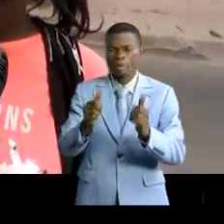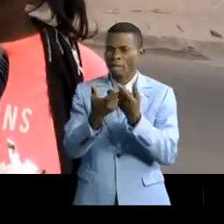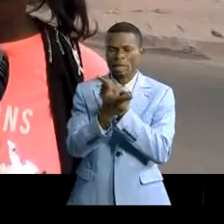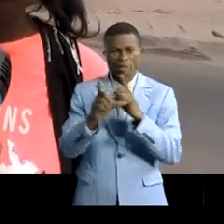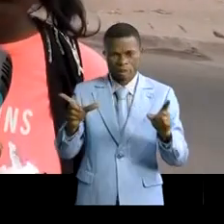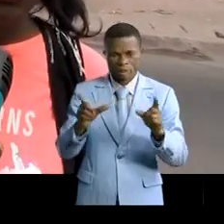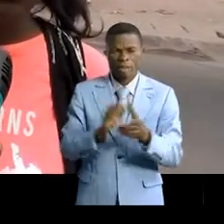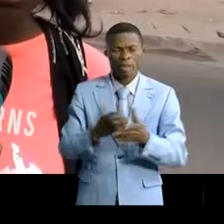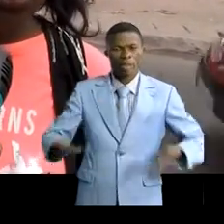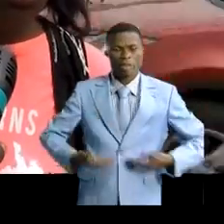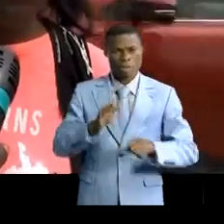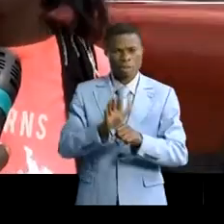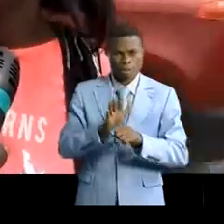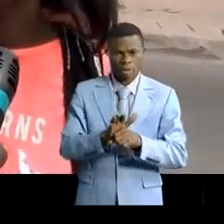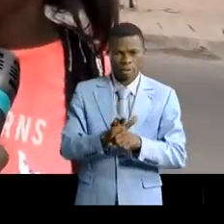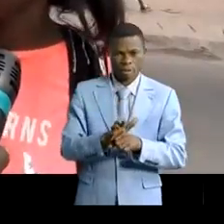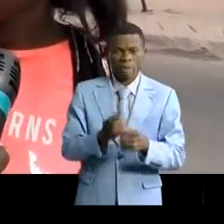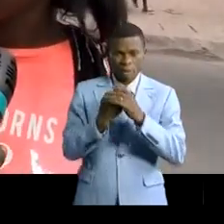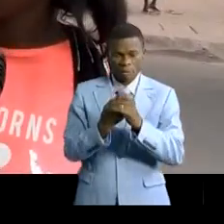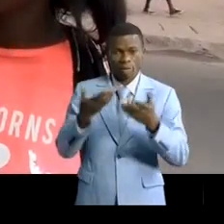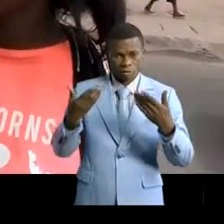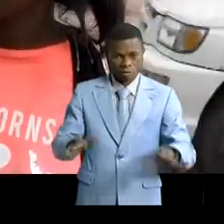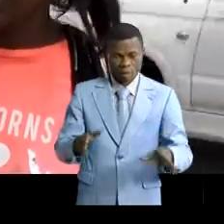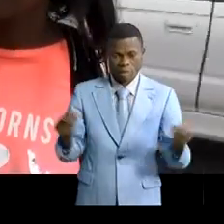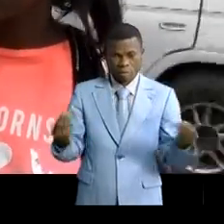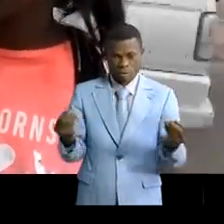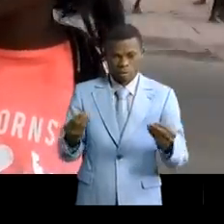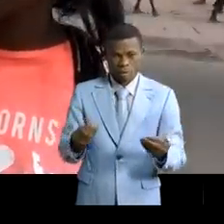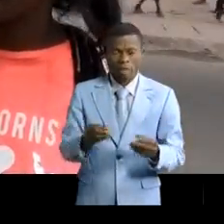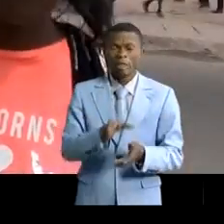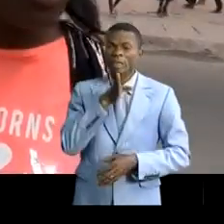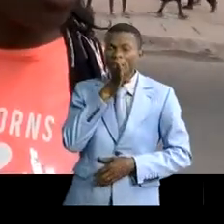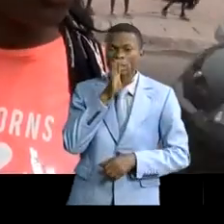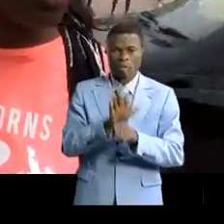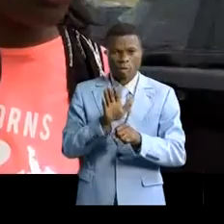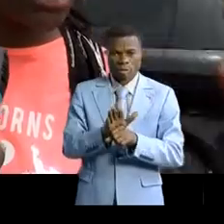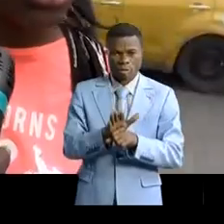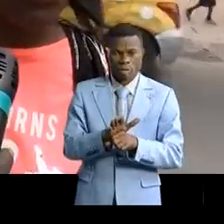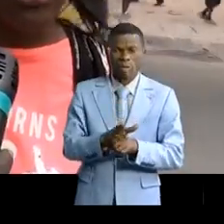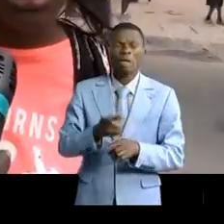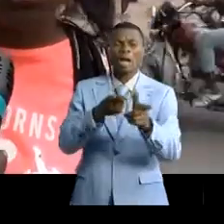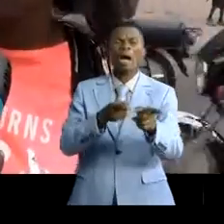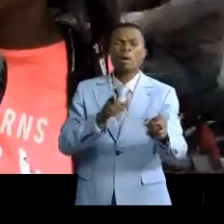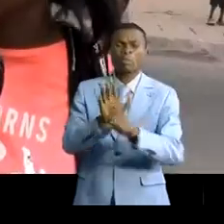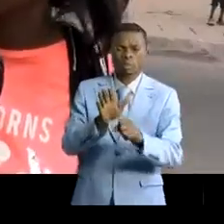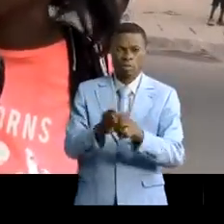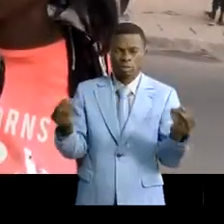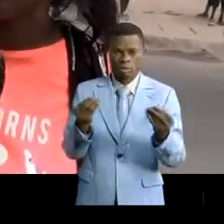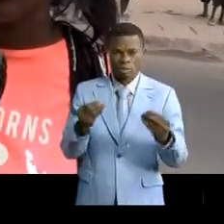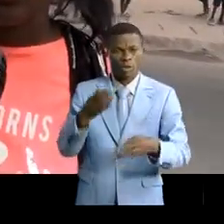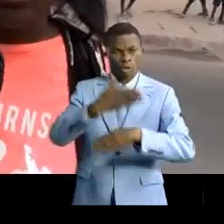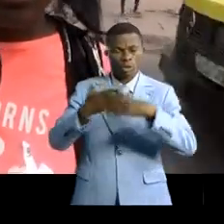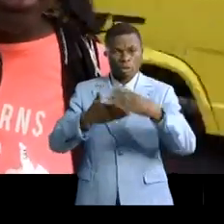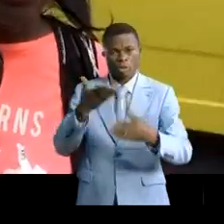Je suis contente que ça soit enfin fini. Parce que ça a un peu duré, il y avait beaucoup d'embouteillages au fait à cause des